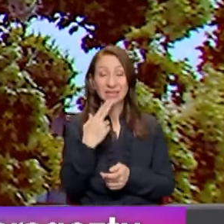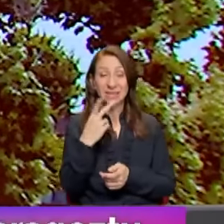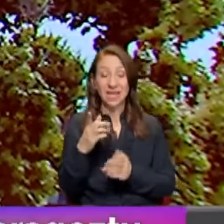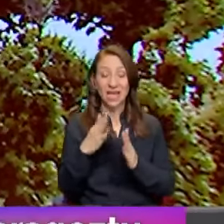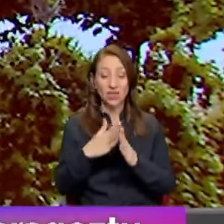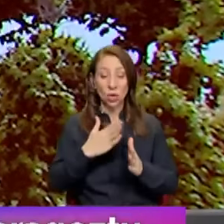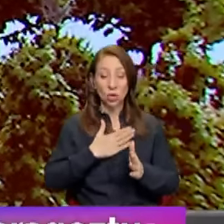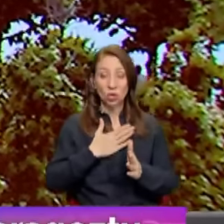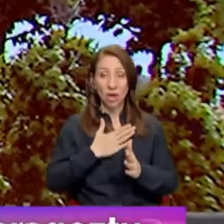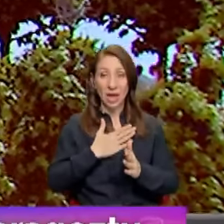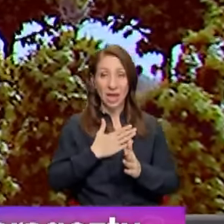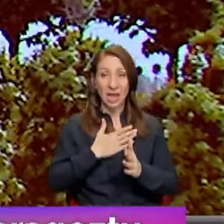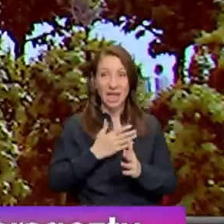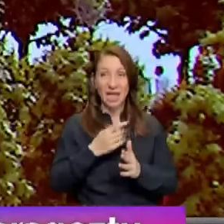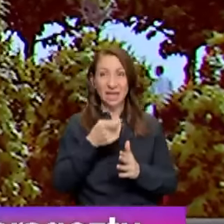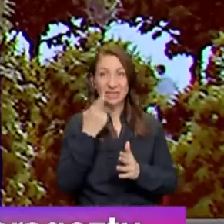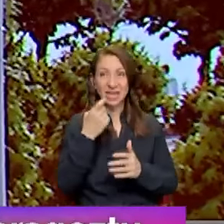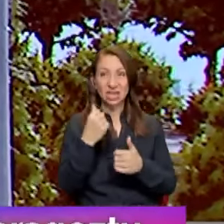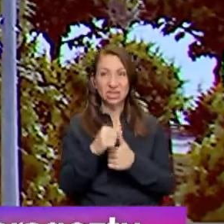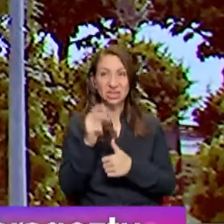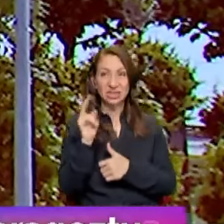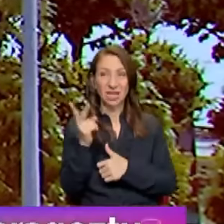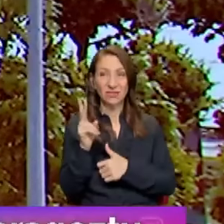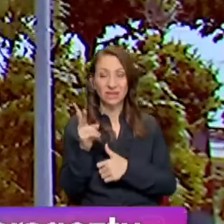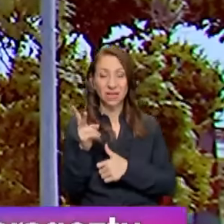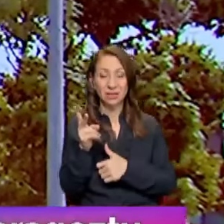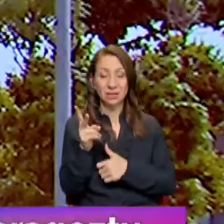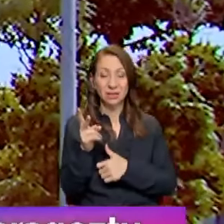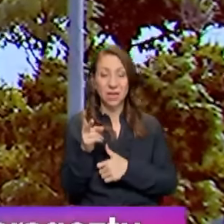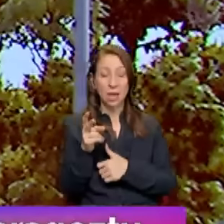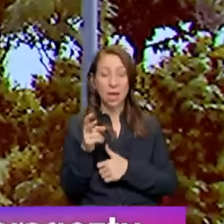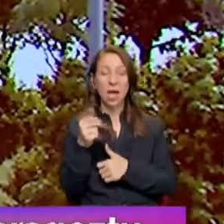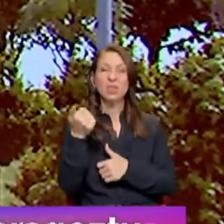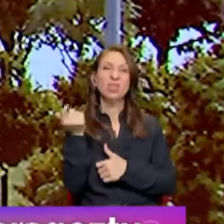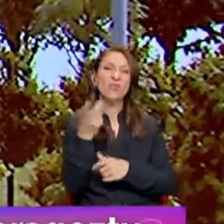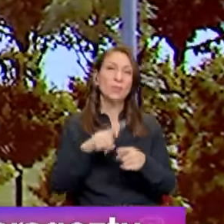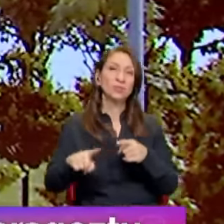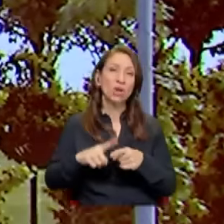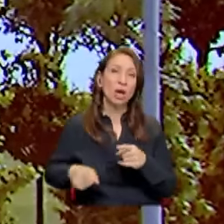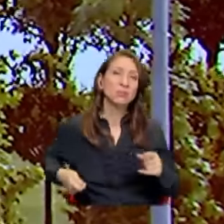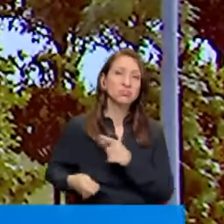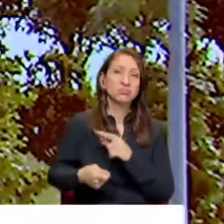evinin önünde eski eşi tarafından al yerinden